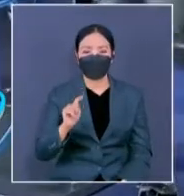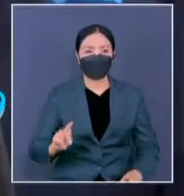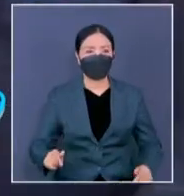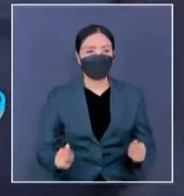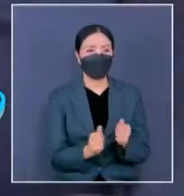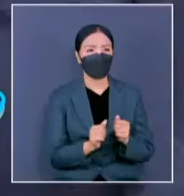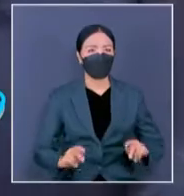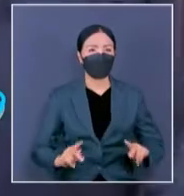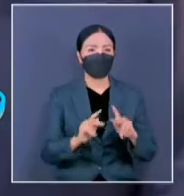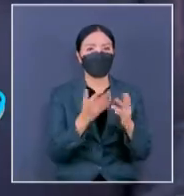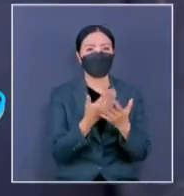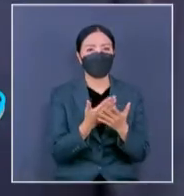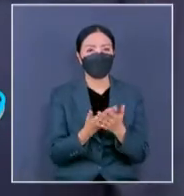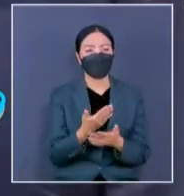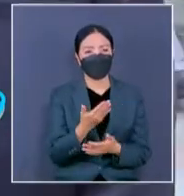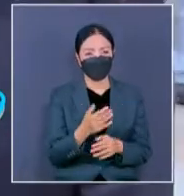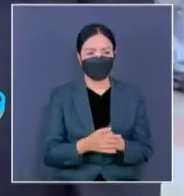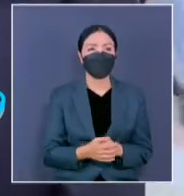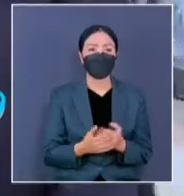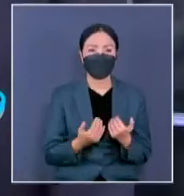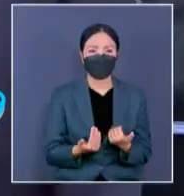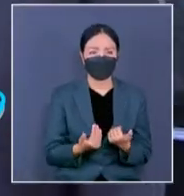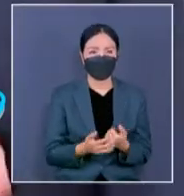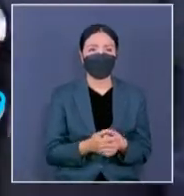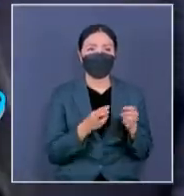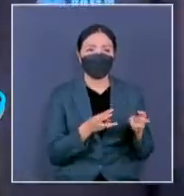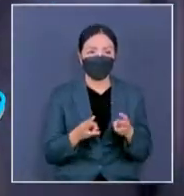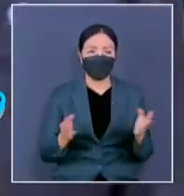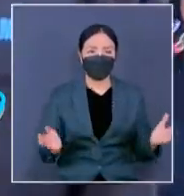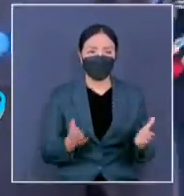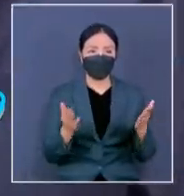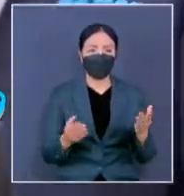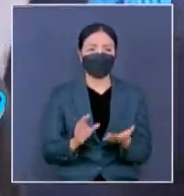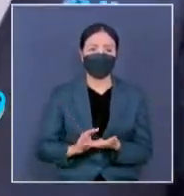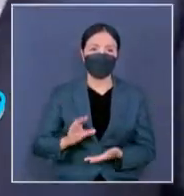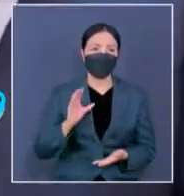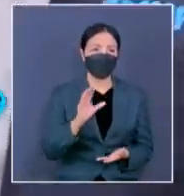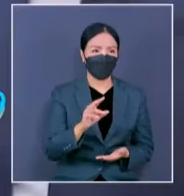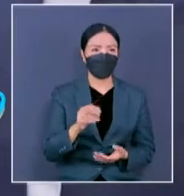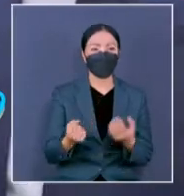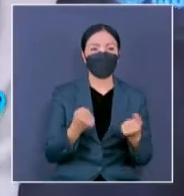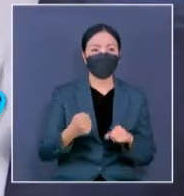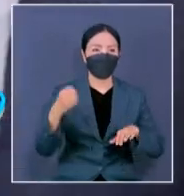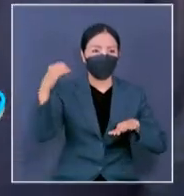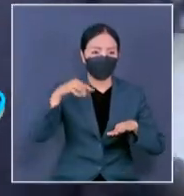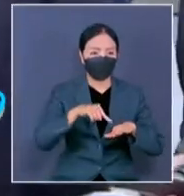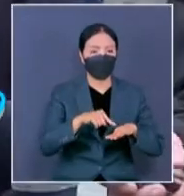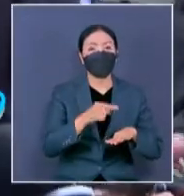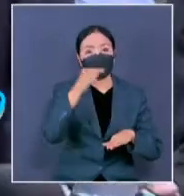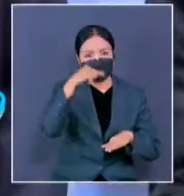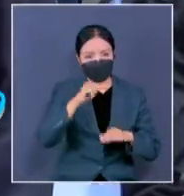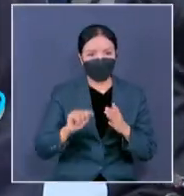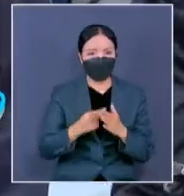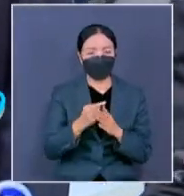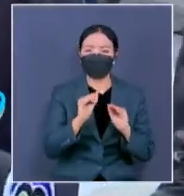งการคลังนายสันติพร้อมพัฒน์ก็บอกว่าตอนนี้มาตรการส่งเสริมการลงทุนแล้วก็การใช้รถไฟฟ้าของไทยเ